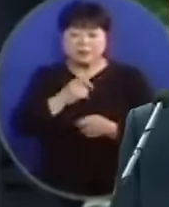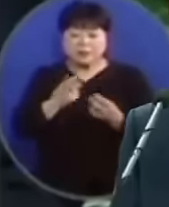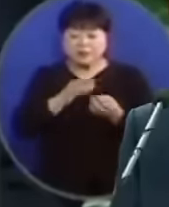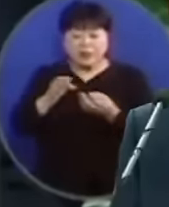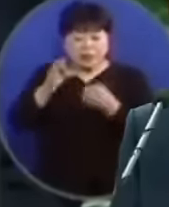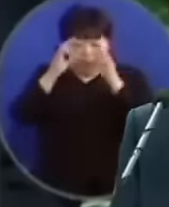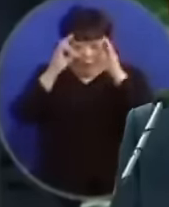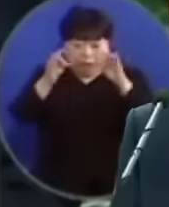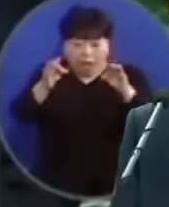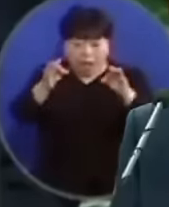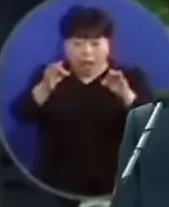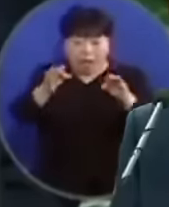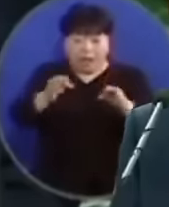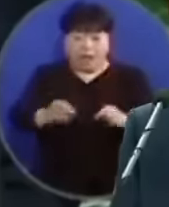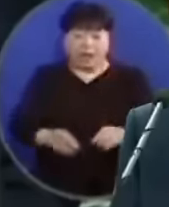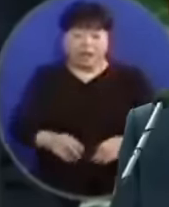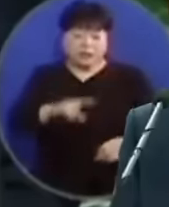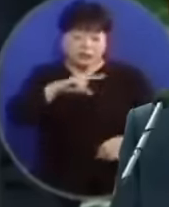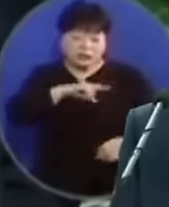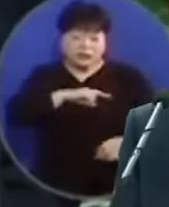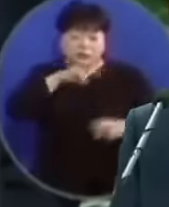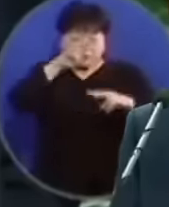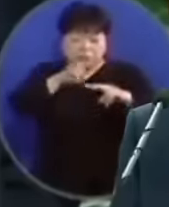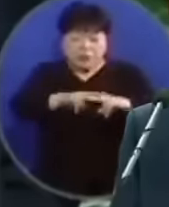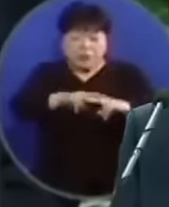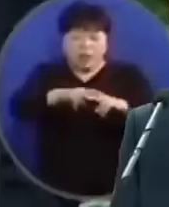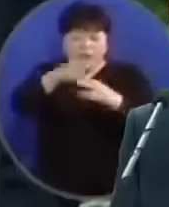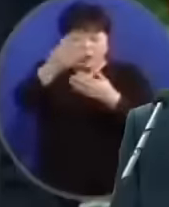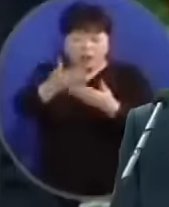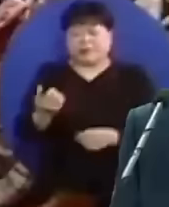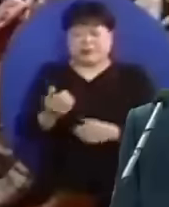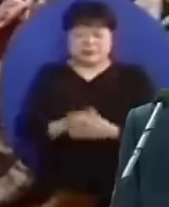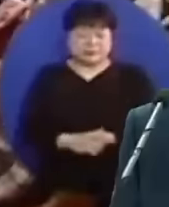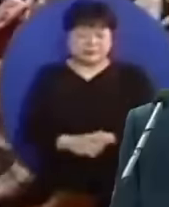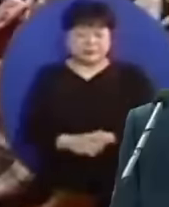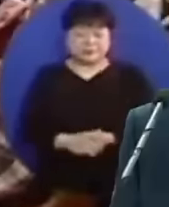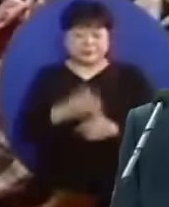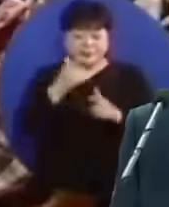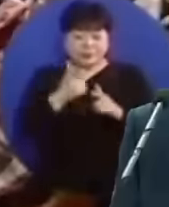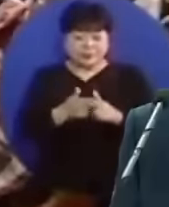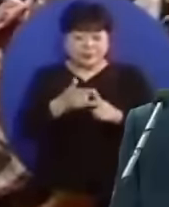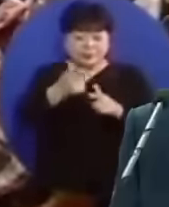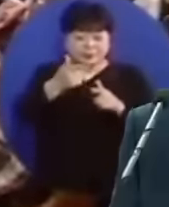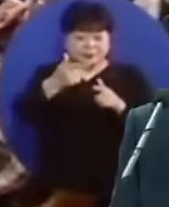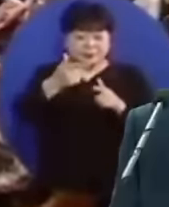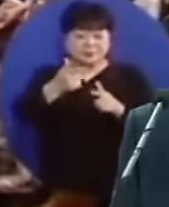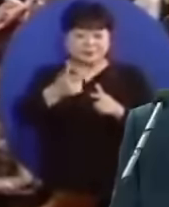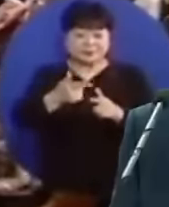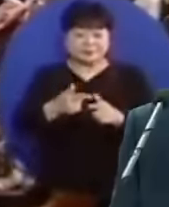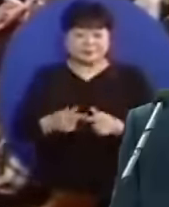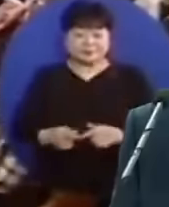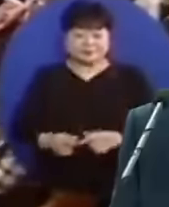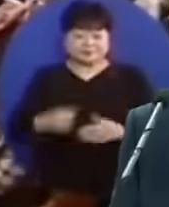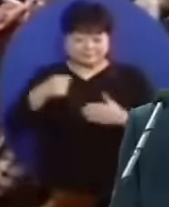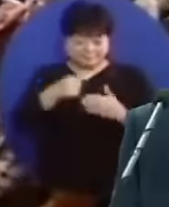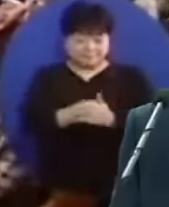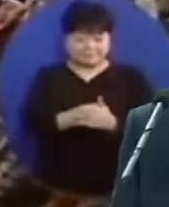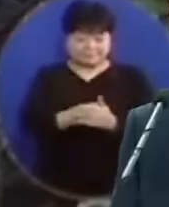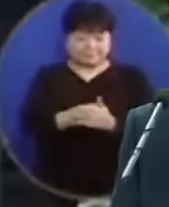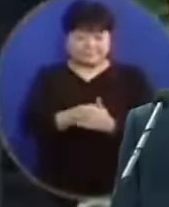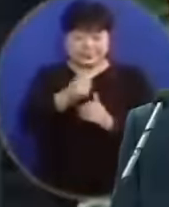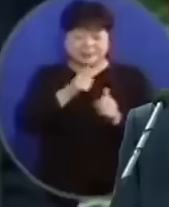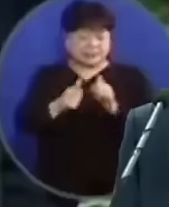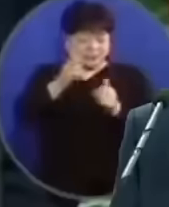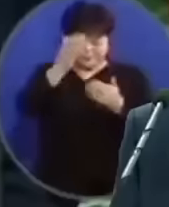사람들 지위나 명예를 얻기 위해서 수단과 방법을 가리지 않잖아요. 예수님은 단호하게 주 너의 하나님을 시험하지